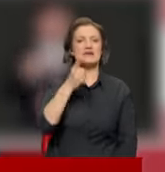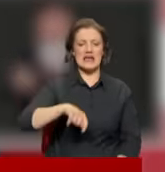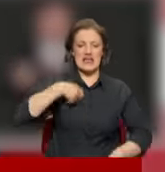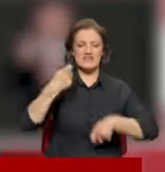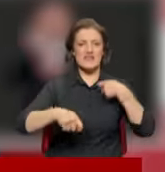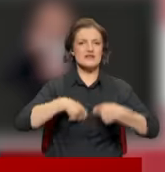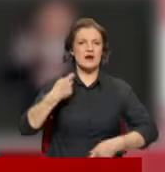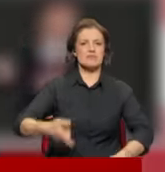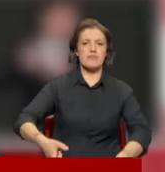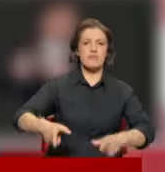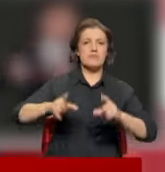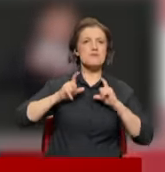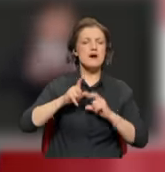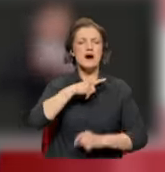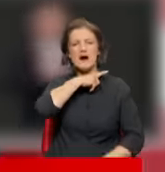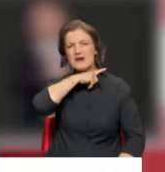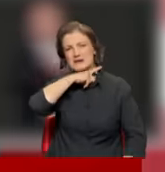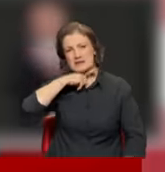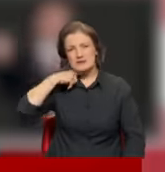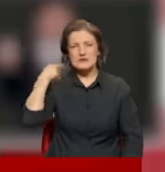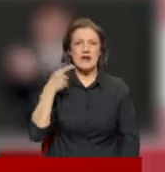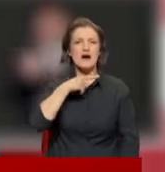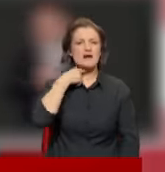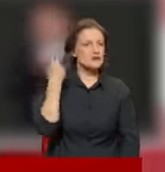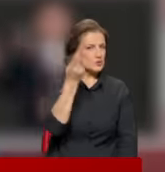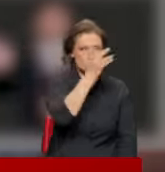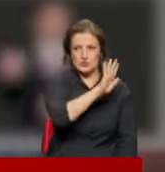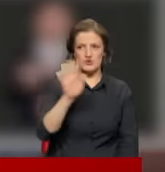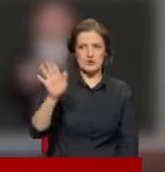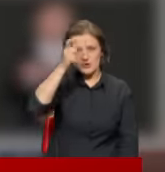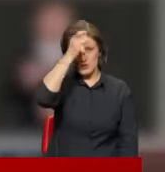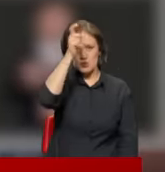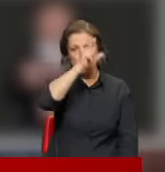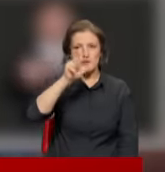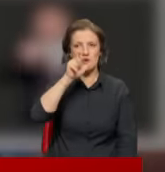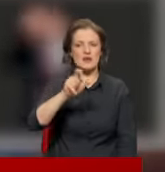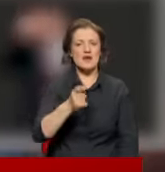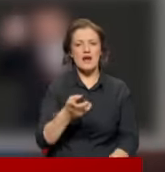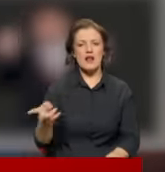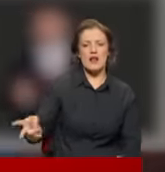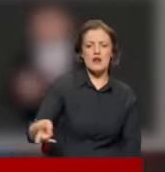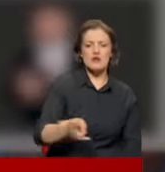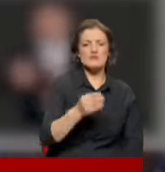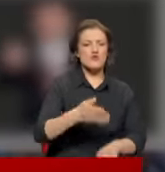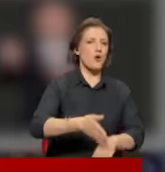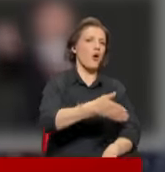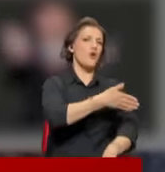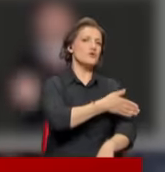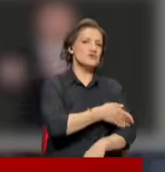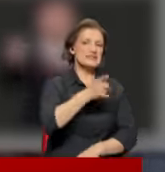iftira atanları asla ve asla unutmayacağız. Türkiye katliamların çok